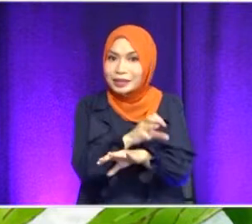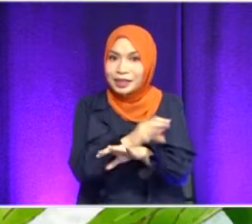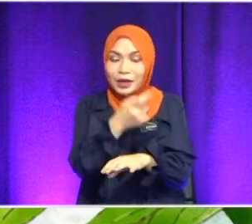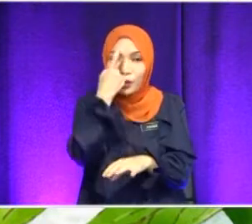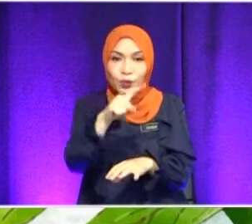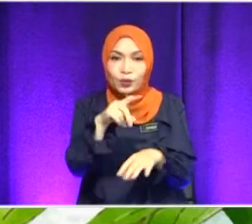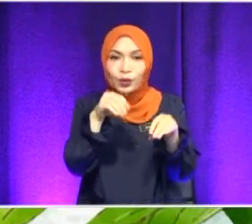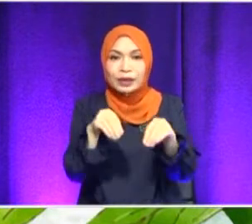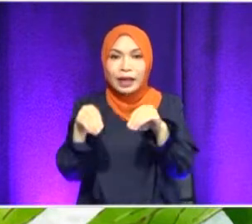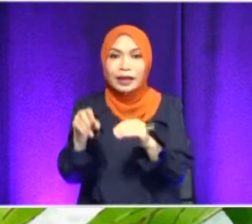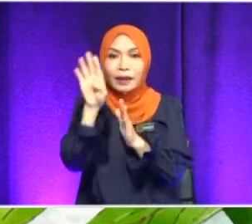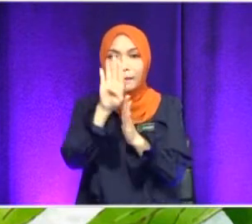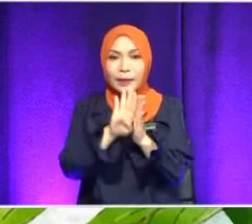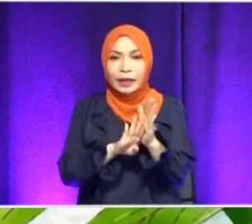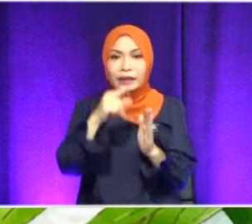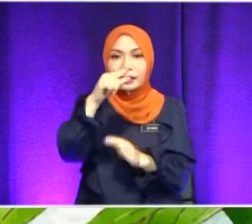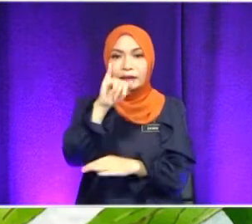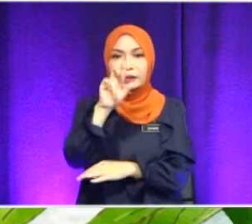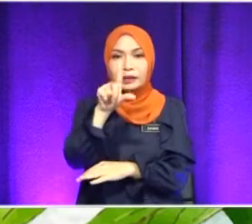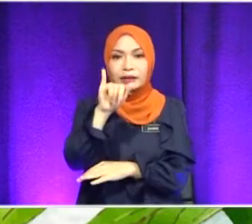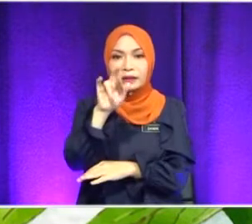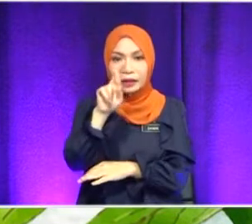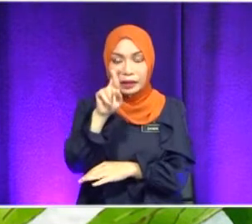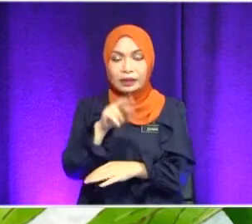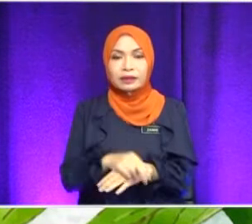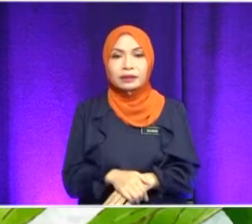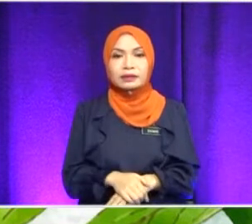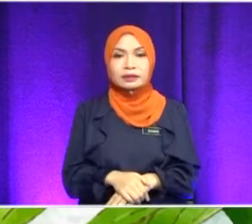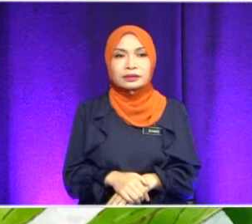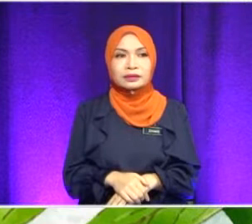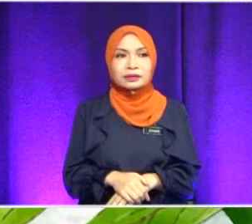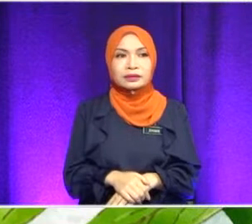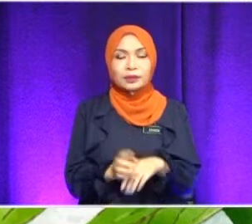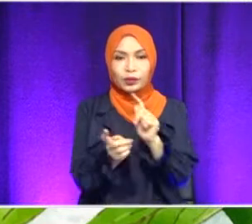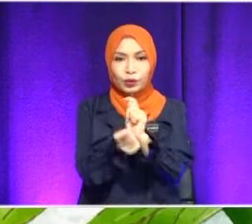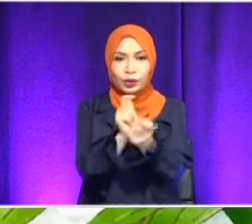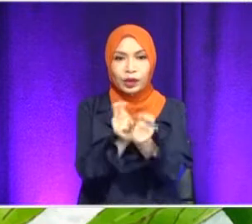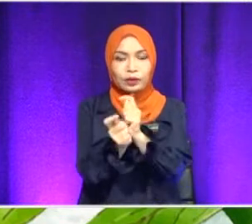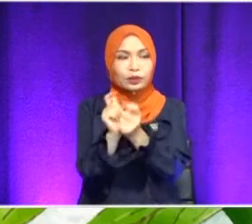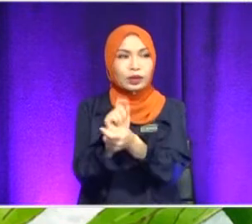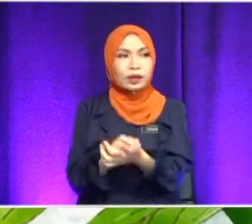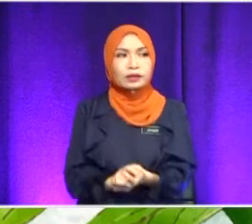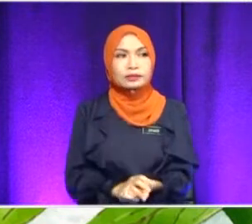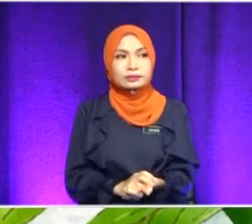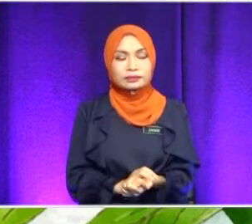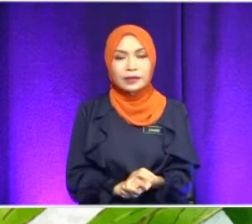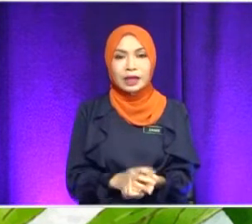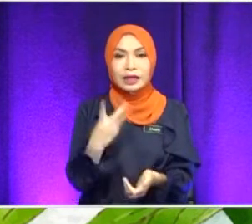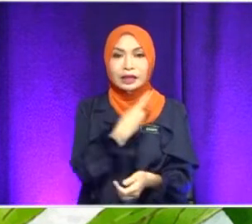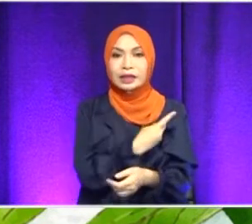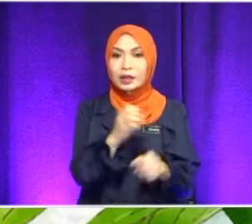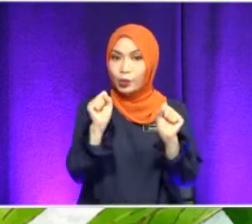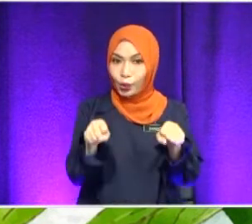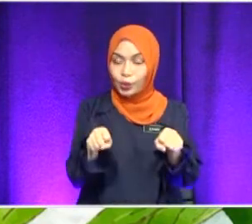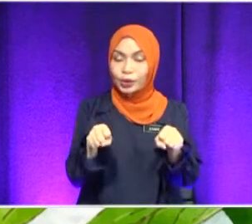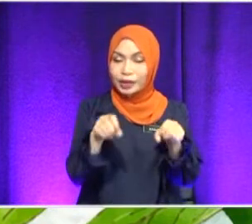mana yang mungkin kita boleh tanam dulu diikuti dengan pokok-pokok yang lain itu boleh menanam pokok ke kacang tahu